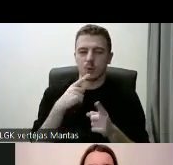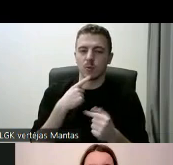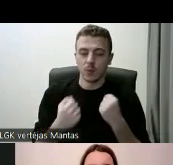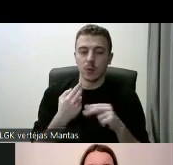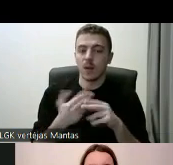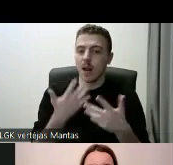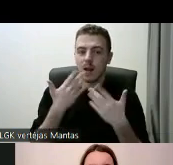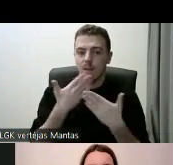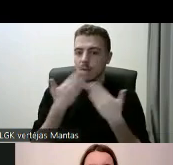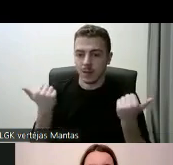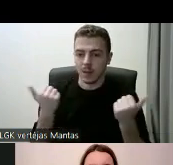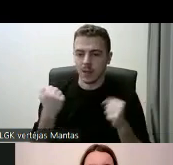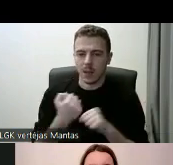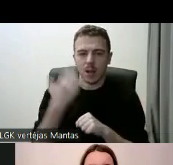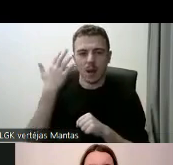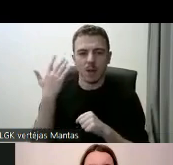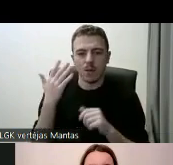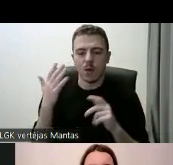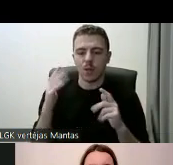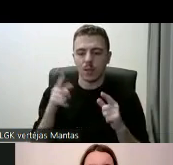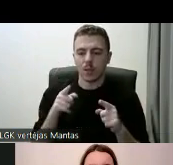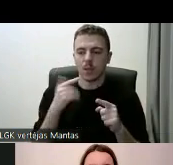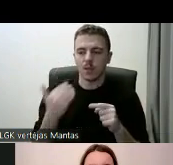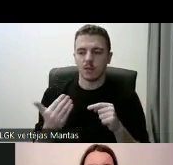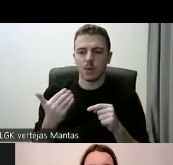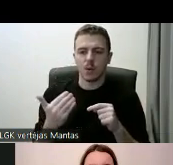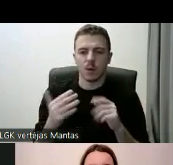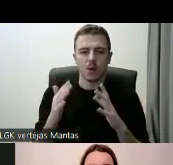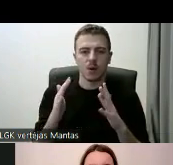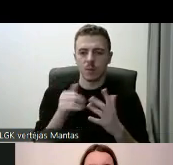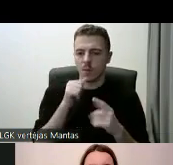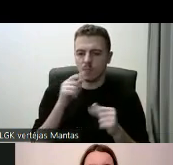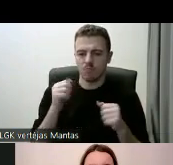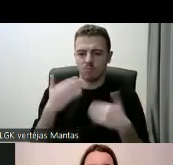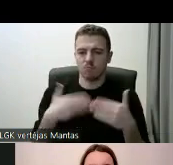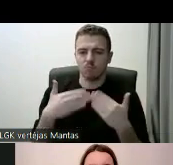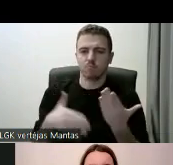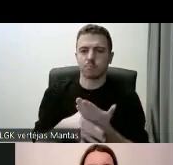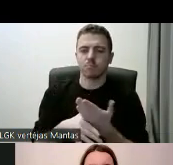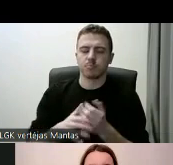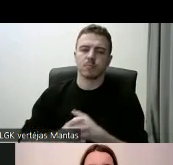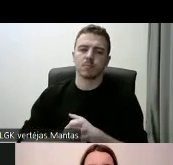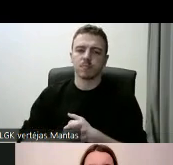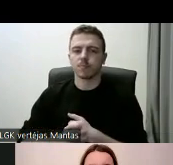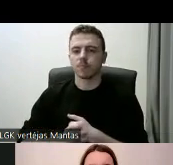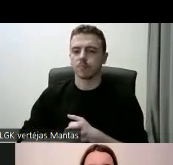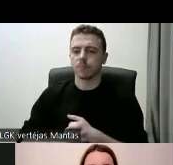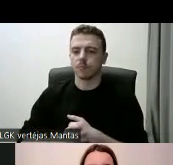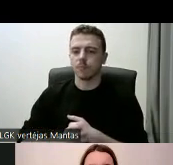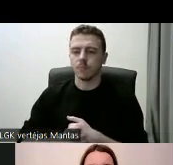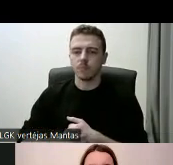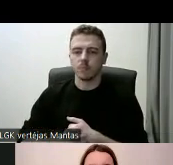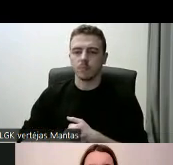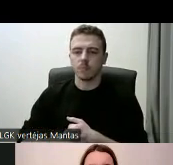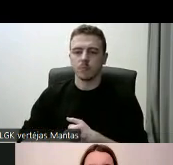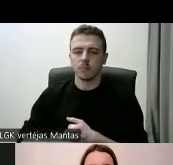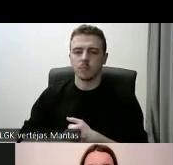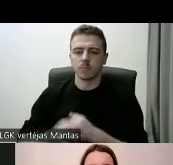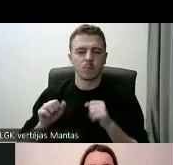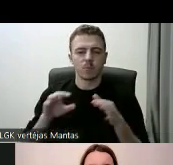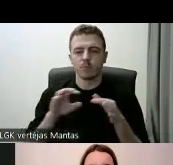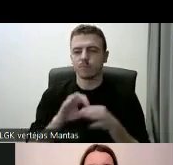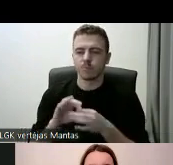Reiškia, reikia galvoti, kas tai yra tas dalykas, kuris vestų jūs į priekį. Ir tai gali būti susiję